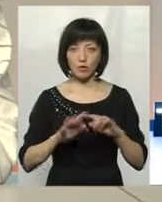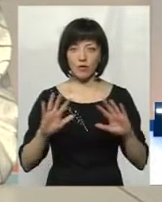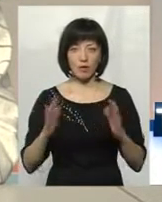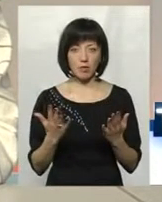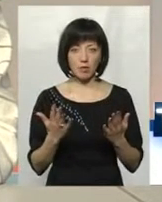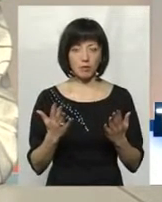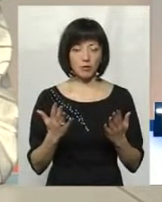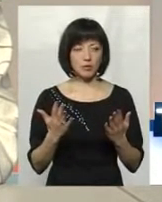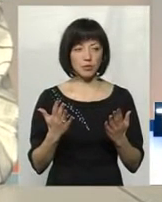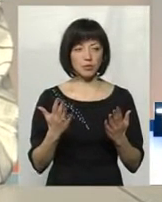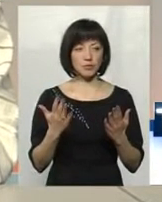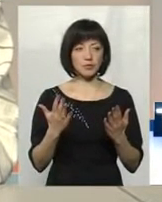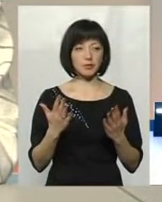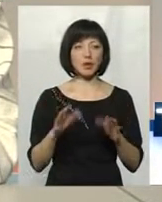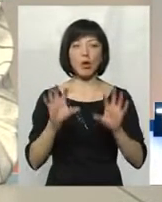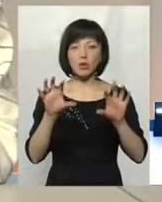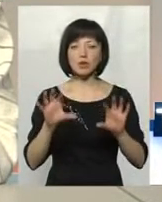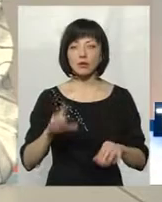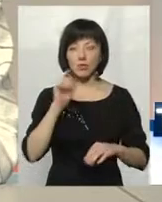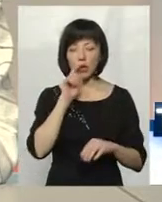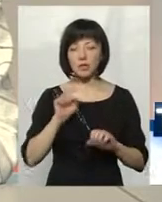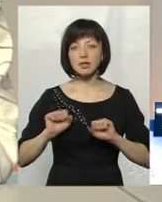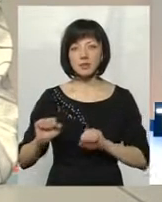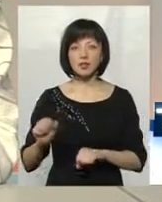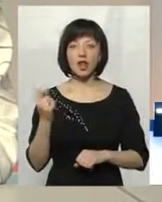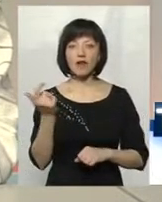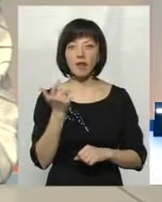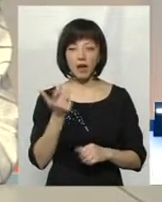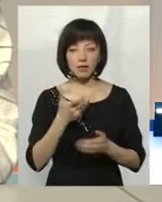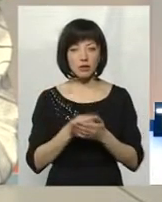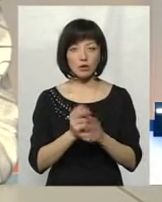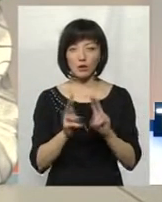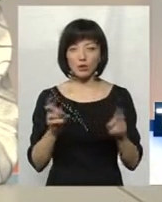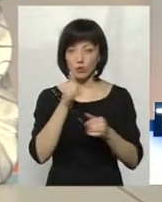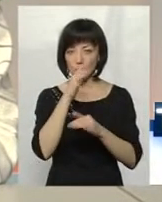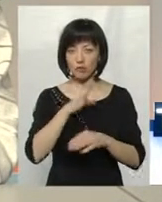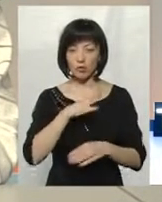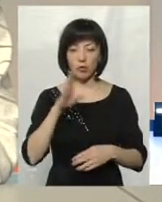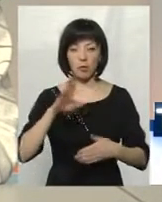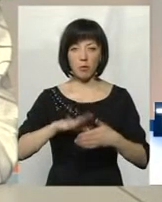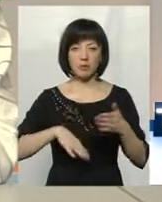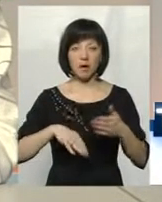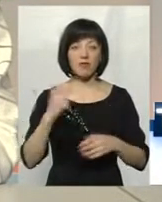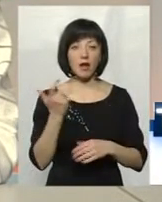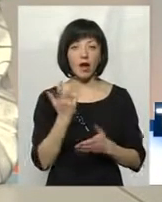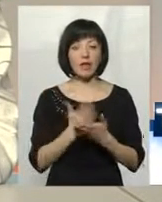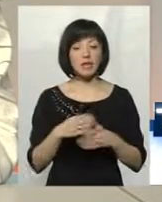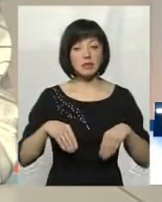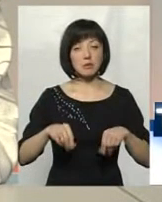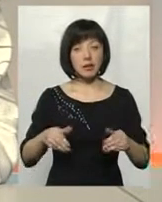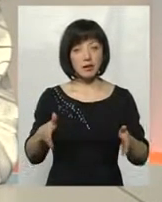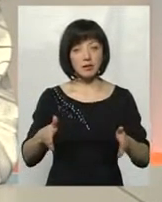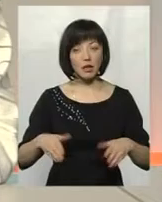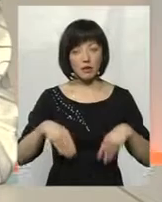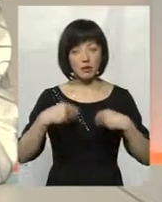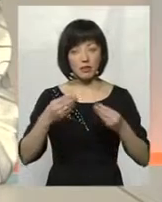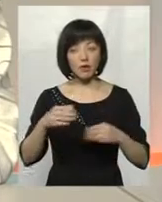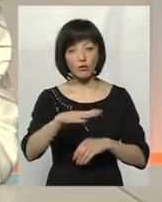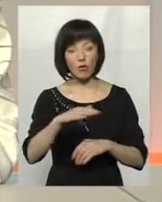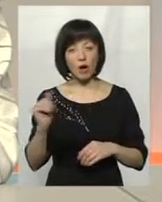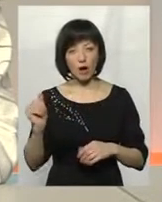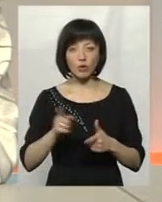ми говоримо про те, що Конституція України захищає власність і ніхто не може бути позбавлений власності. А є земельні ділянки, які надавалися